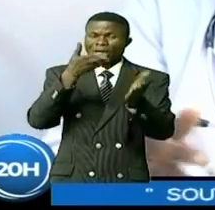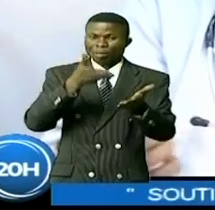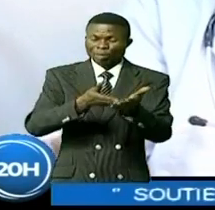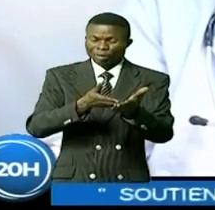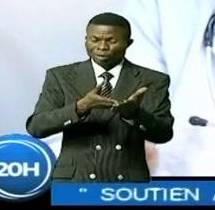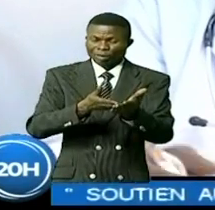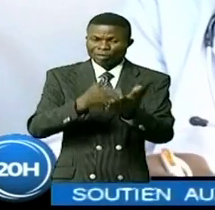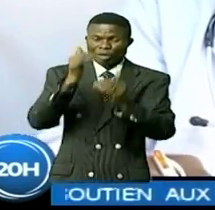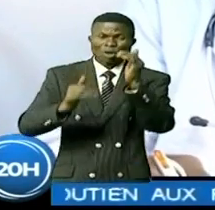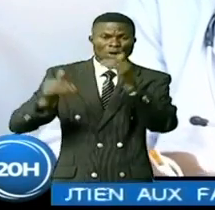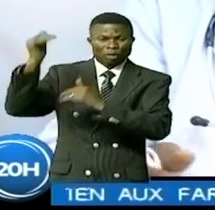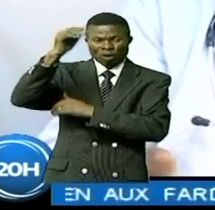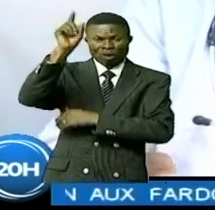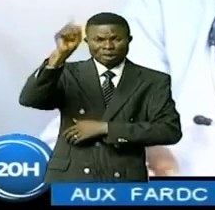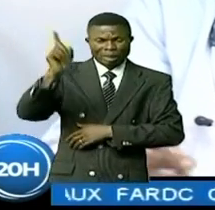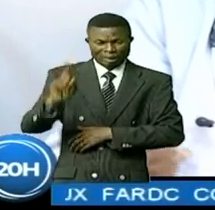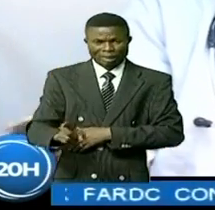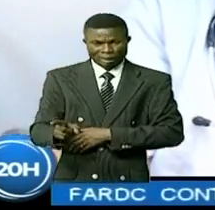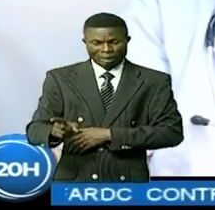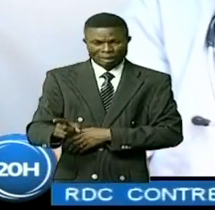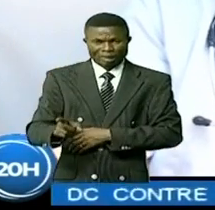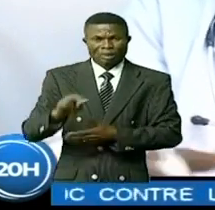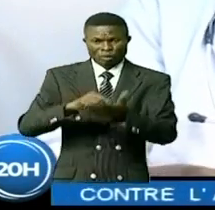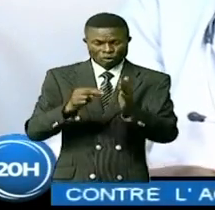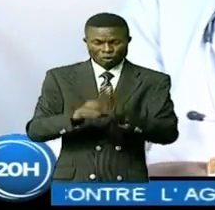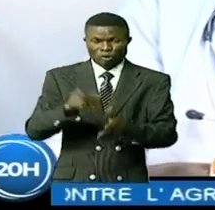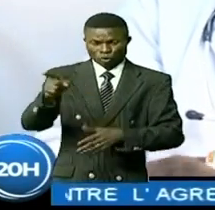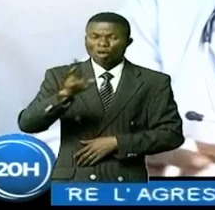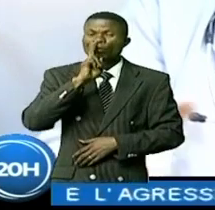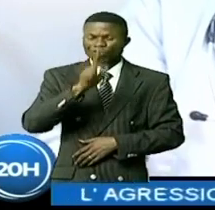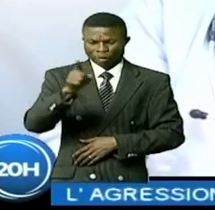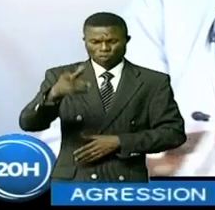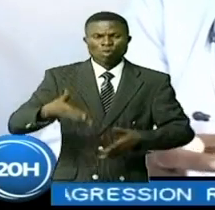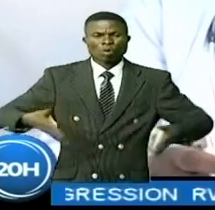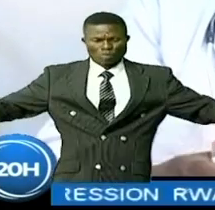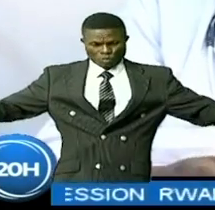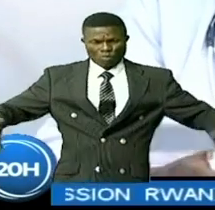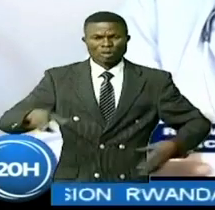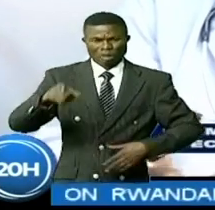est supérieur à 30, il va vous dire effectivement, vous êtes